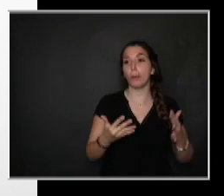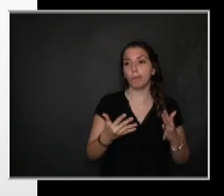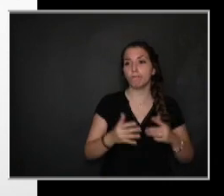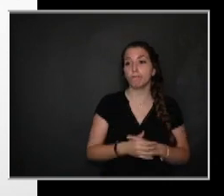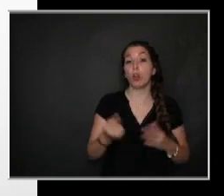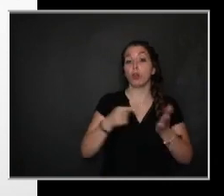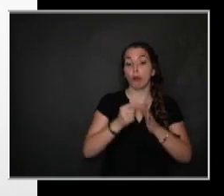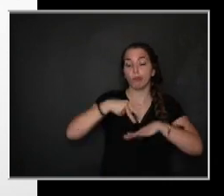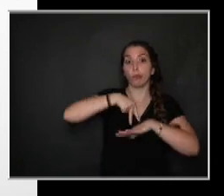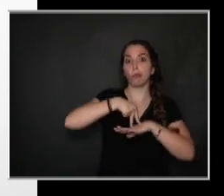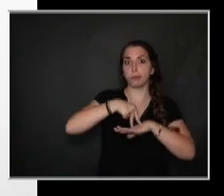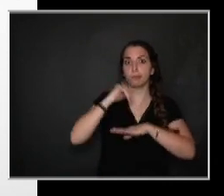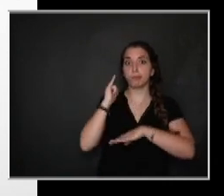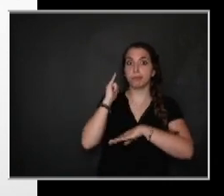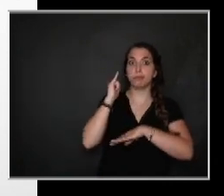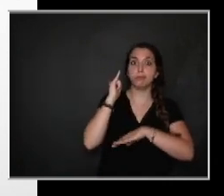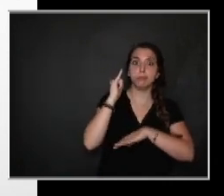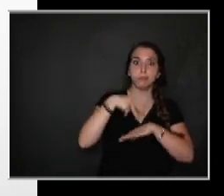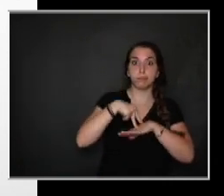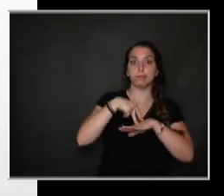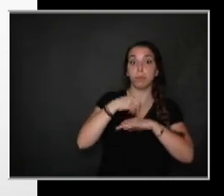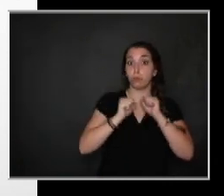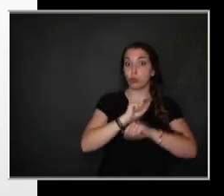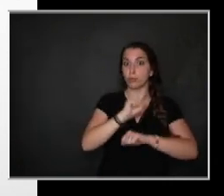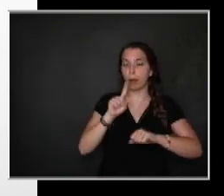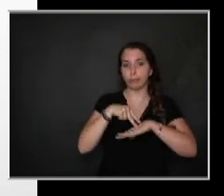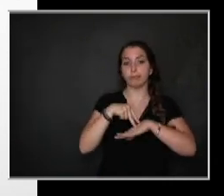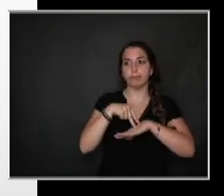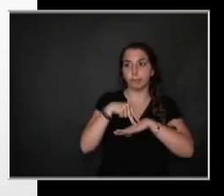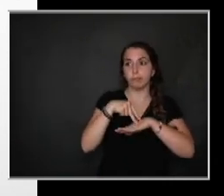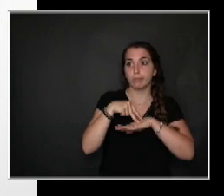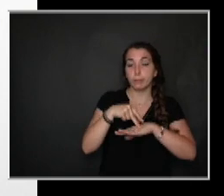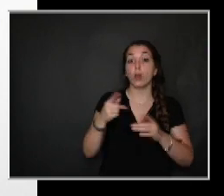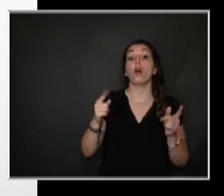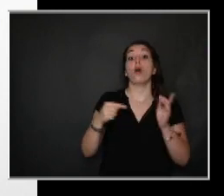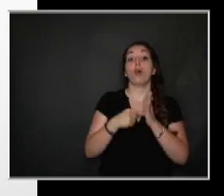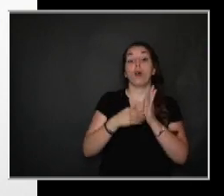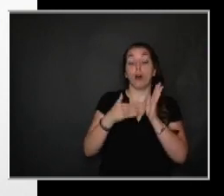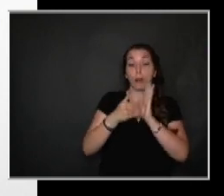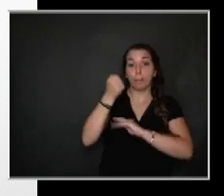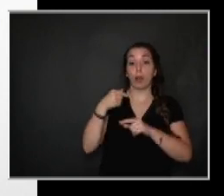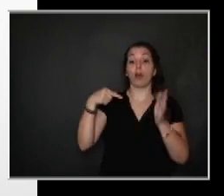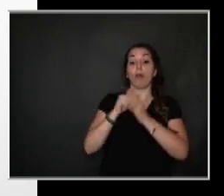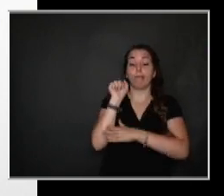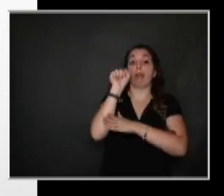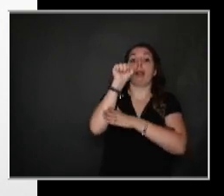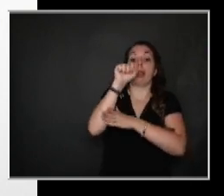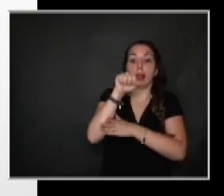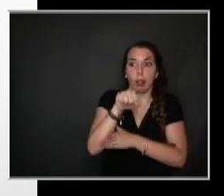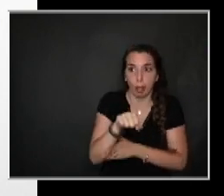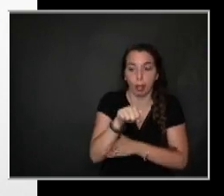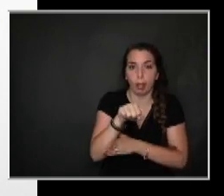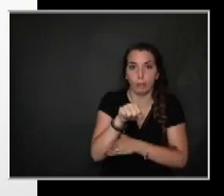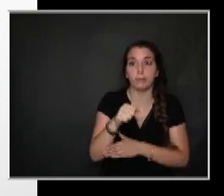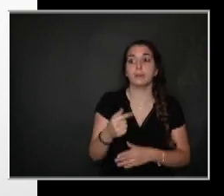on est debout, surtout quand on reste longtemps debout et qu'on ne bouge pas. Elle est aggravée lorsqu'on fléchit le tronc en avant, alors que vous verrez qu'il y a d'autres